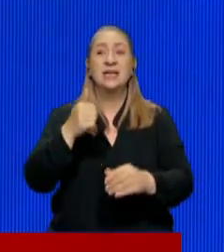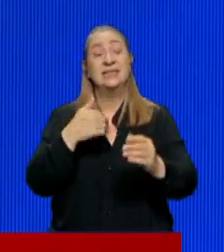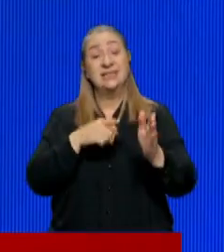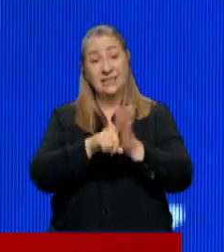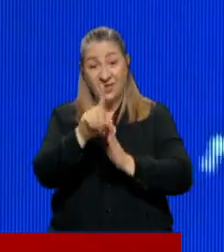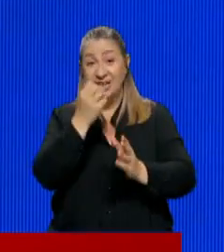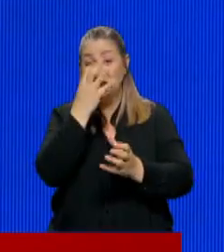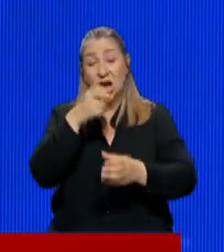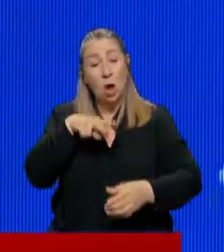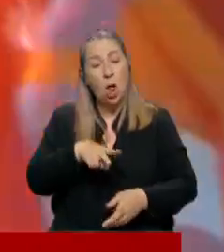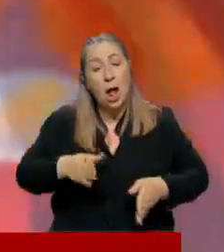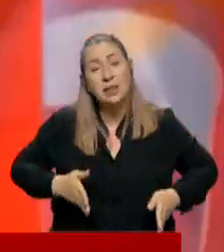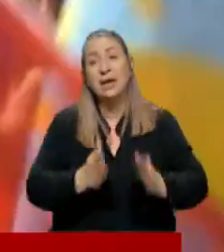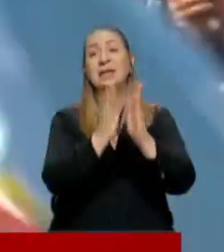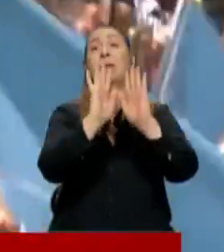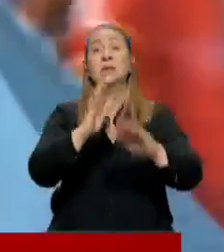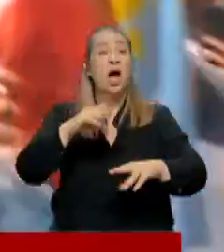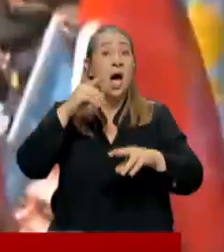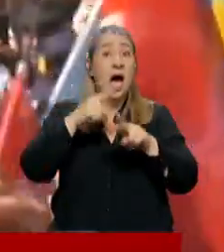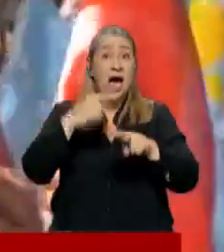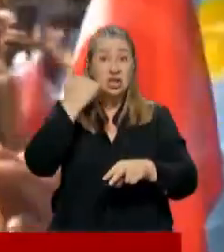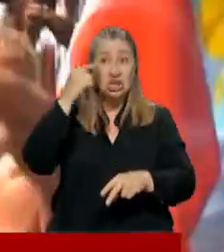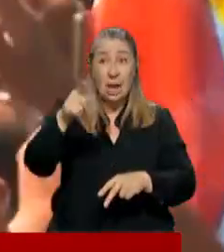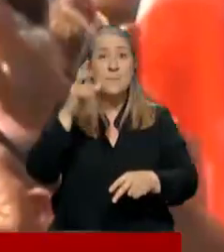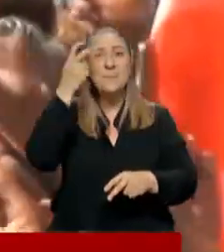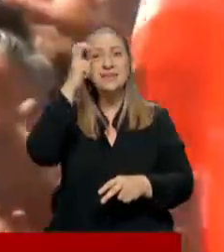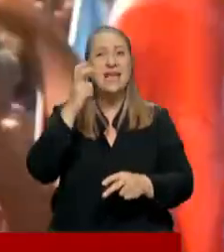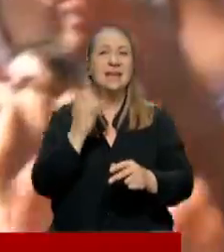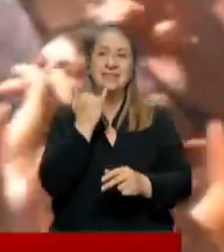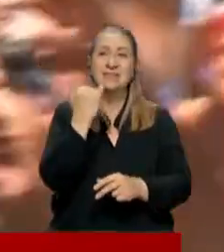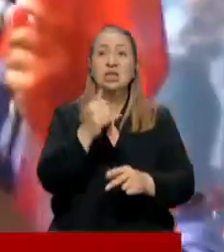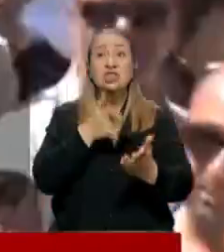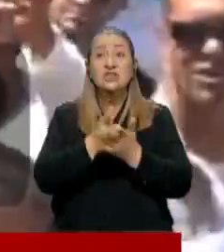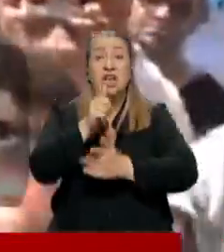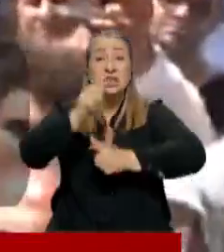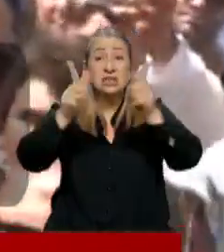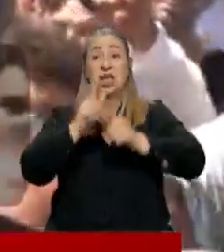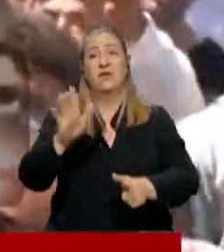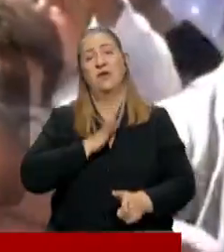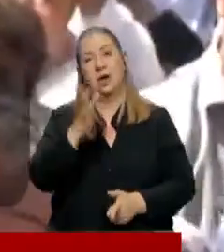çiçekli yollardan gidilmez açıklaması. Akşener'in Manisa ziyaretinde de çiftçilerin isyanı vardı.